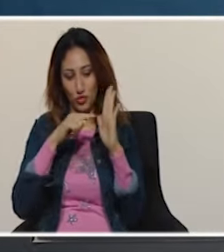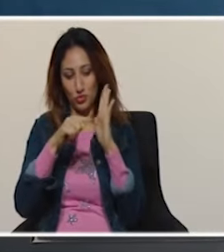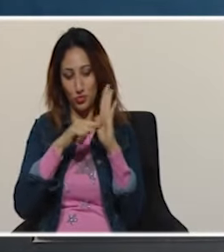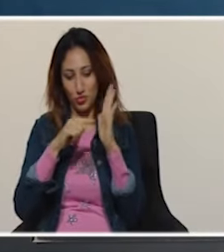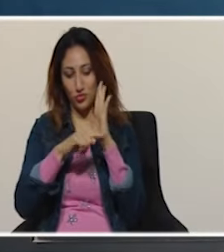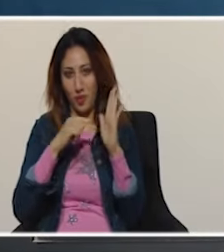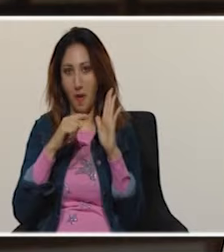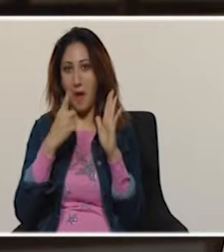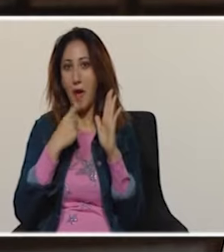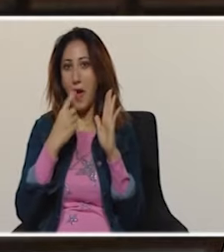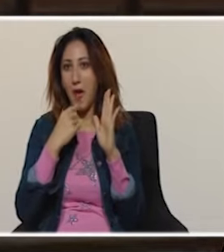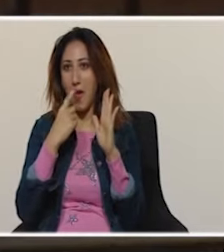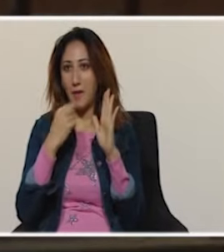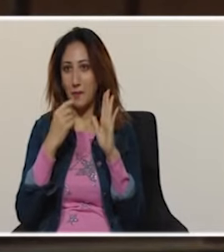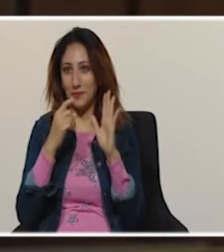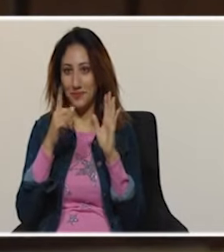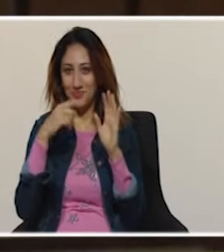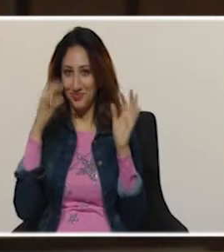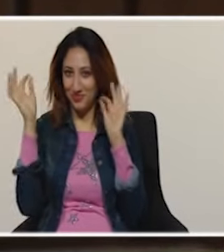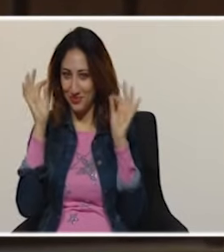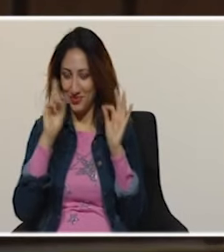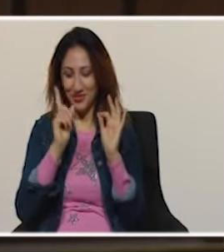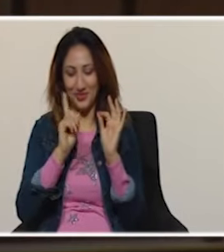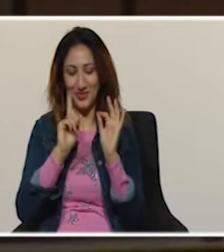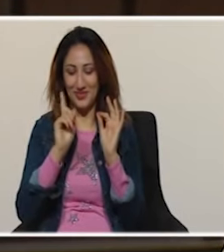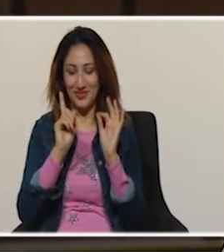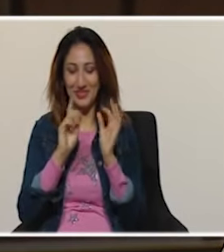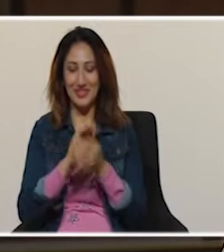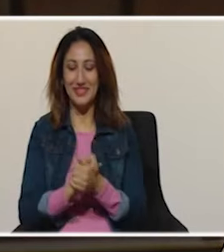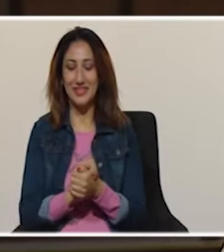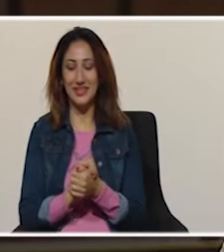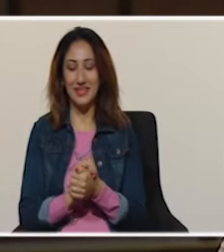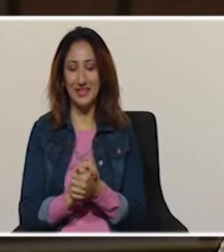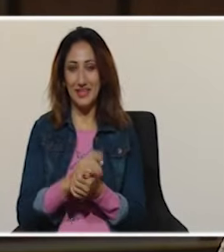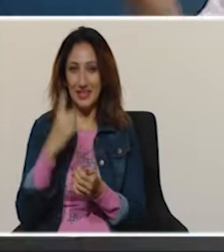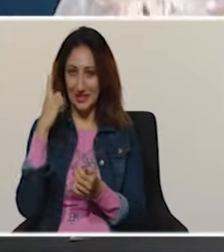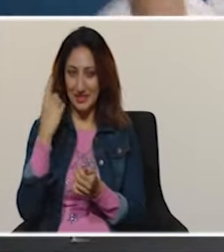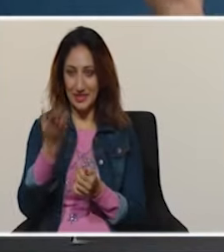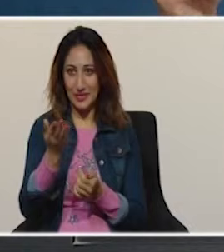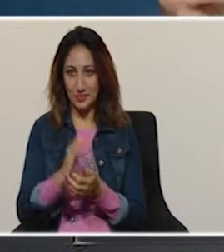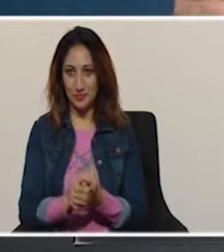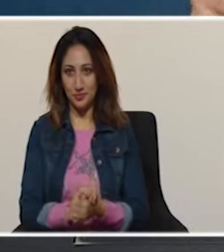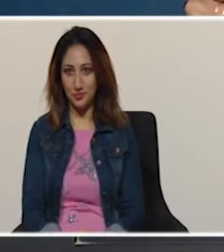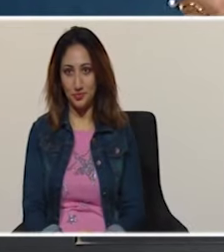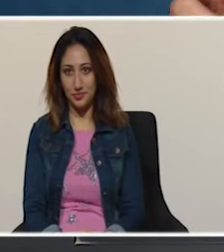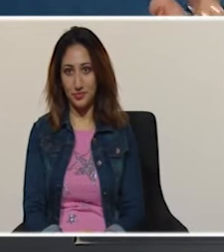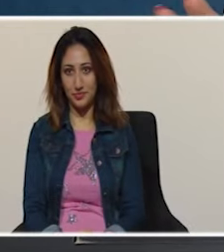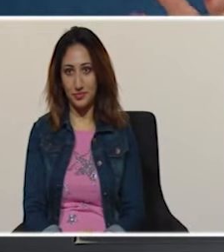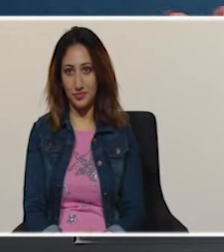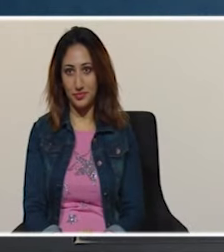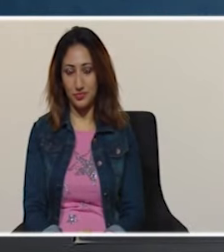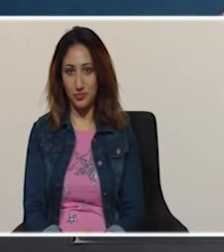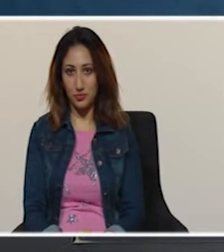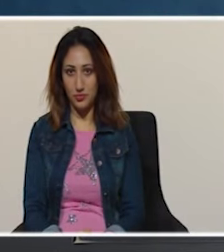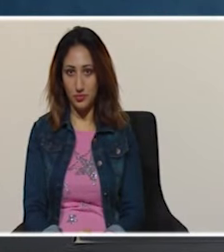بالاحمر. اه بس مش هترقصي بالحلقه دي، انا بقول لك اعملي حسابي. يلا هتسمعينا ايه؟ اتفضلي. يلا طبعا اكيد هنحاول